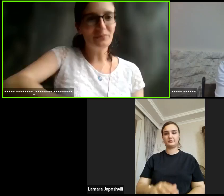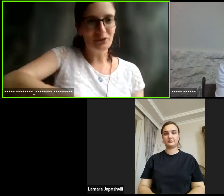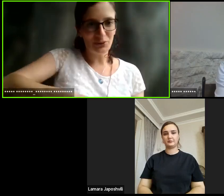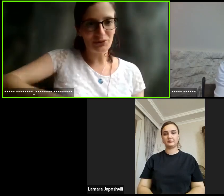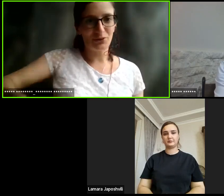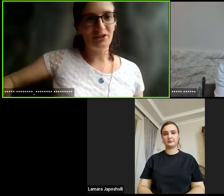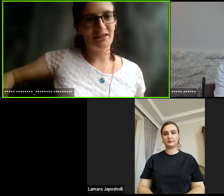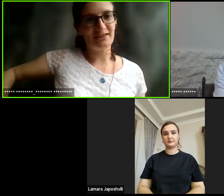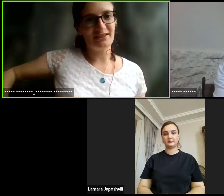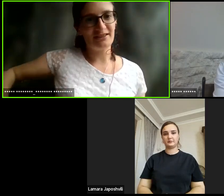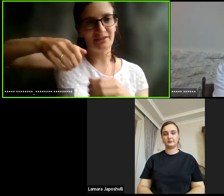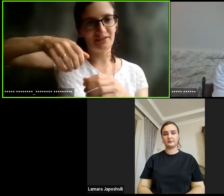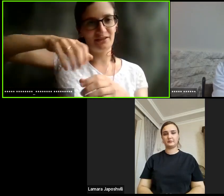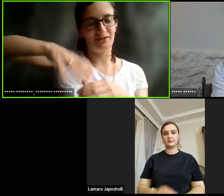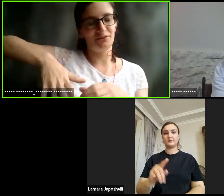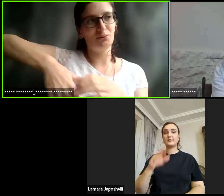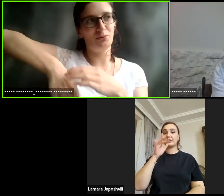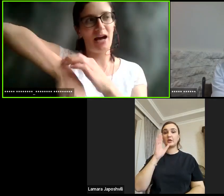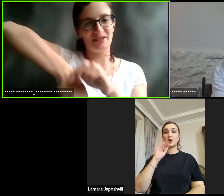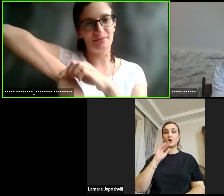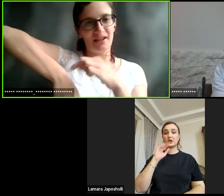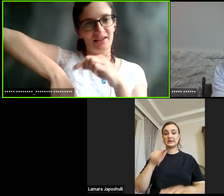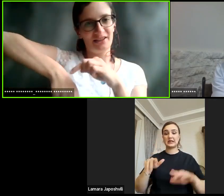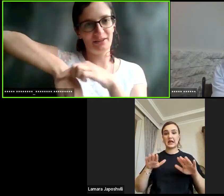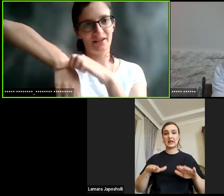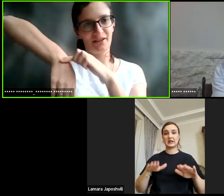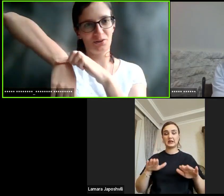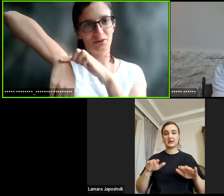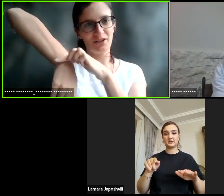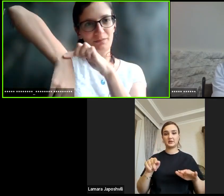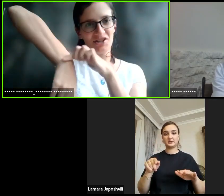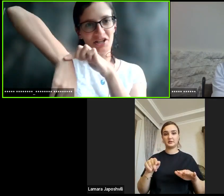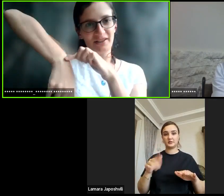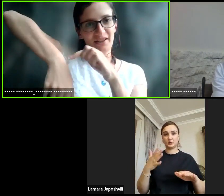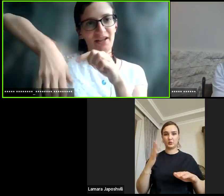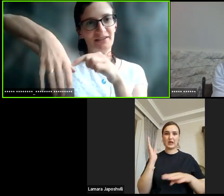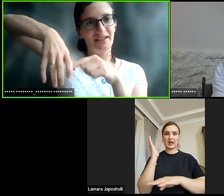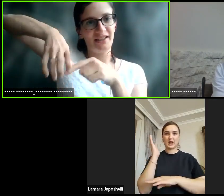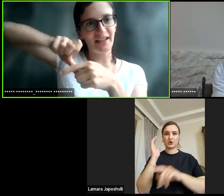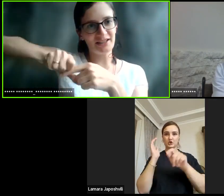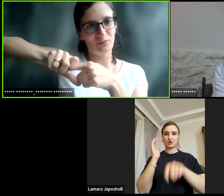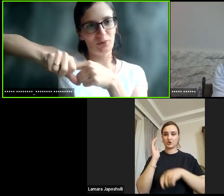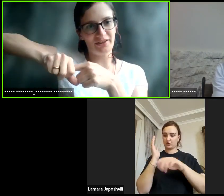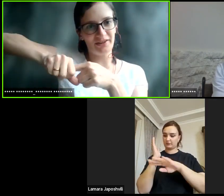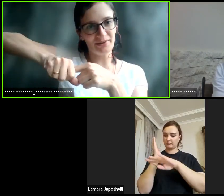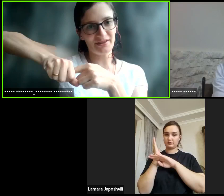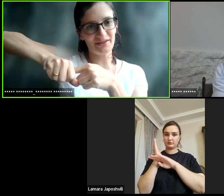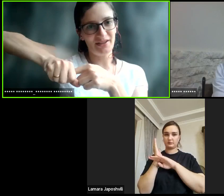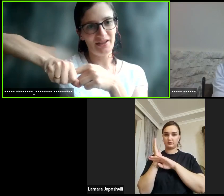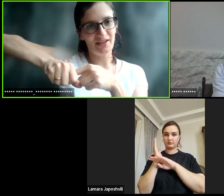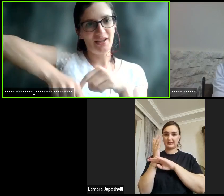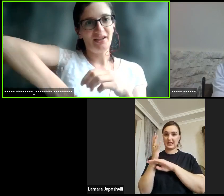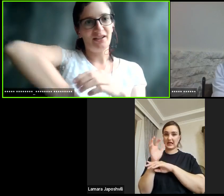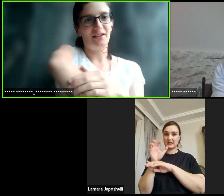რათა ამ დროს, როდესაც ამ ადგილზე თუ ამ სიმაღლის იქნება ხელჯოხი მაჯამდე და ხელს